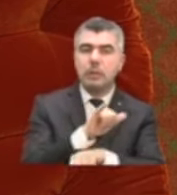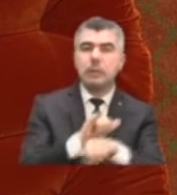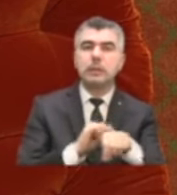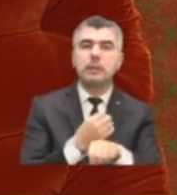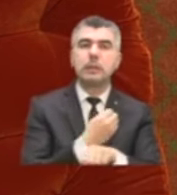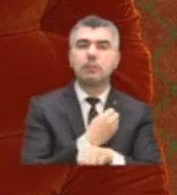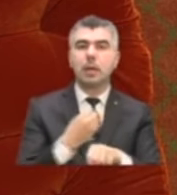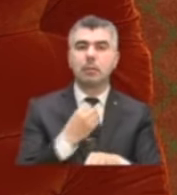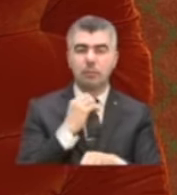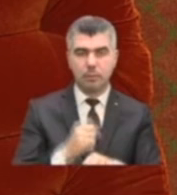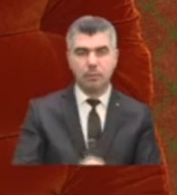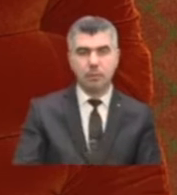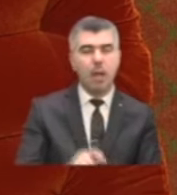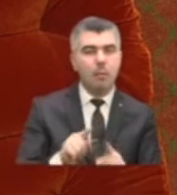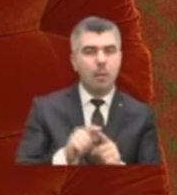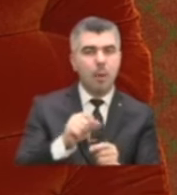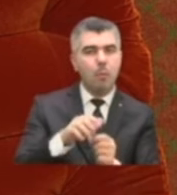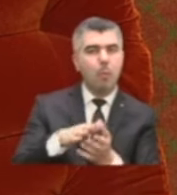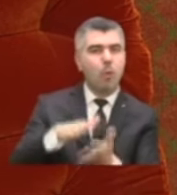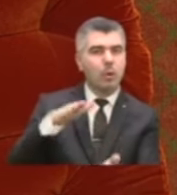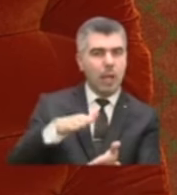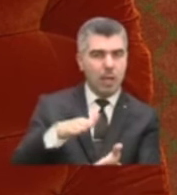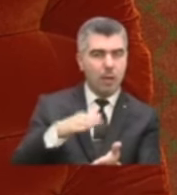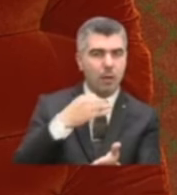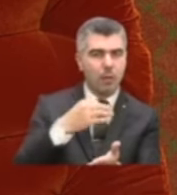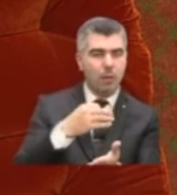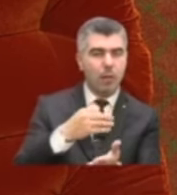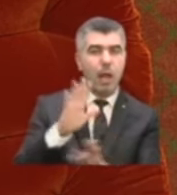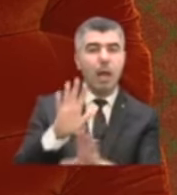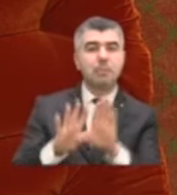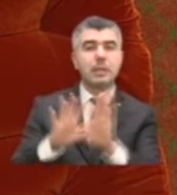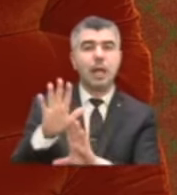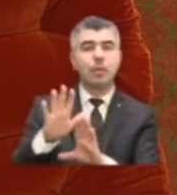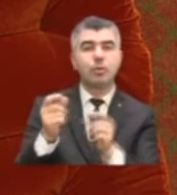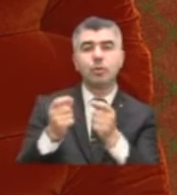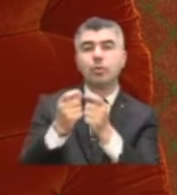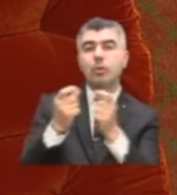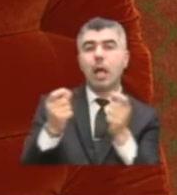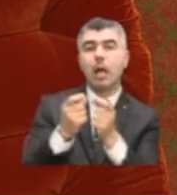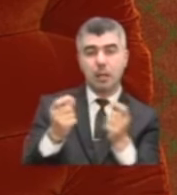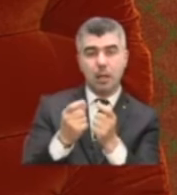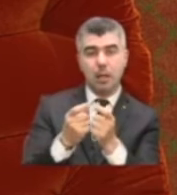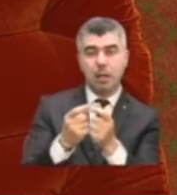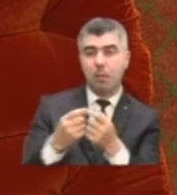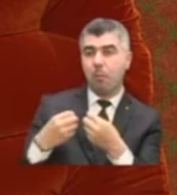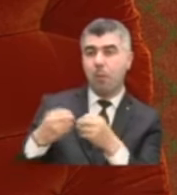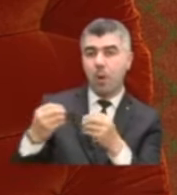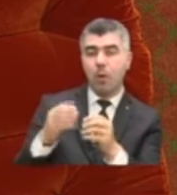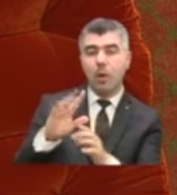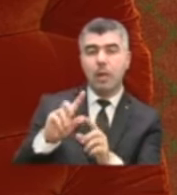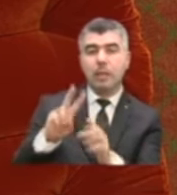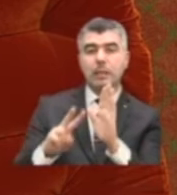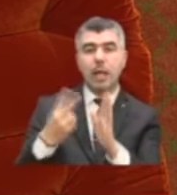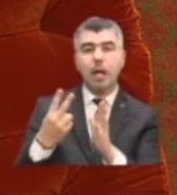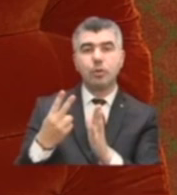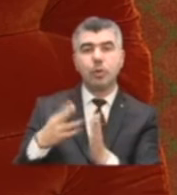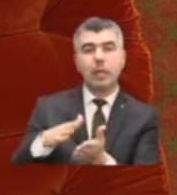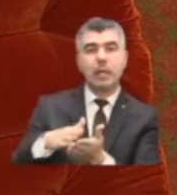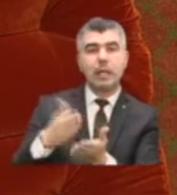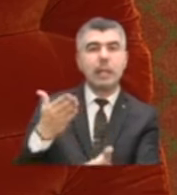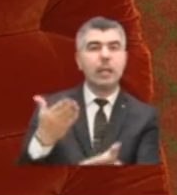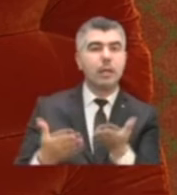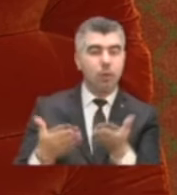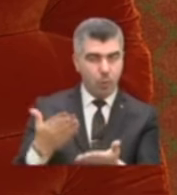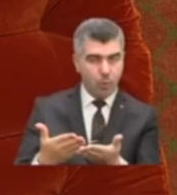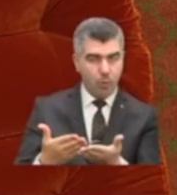لغاز بوتان بطريقة مباشرة، كاين 15 شركة اليوم اللي كتوزع القنينات ديال 12 كيلو 6 كيلو 3 كيلو.